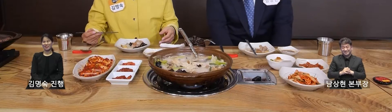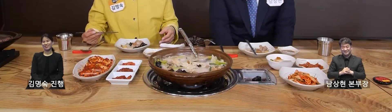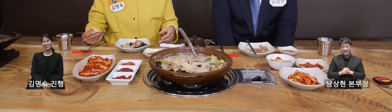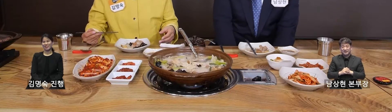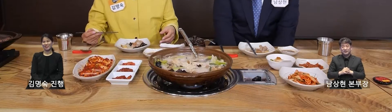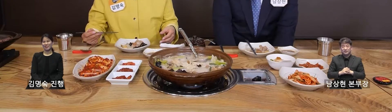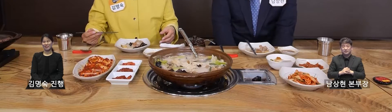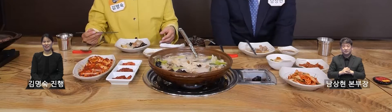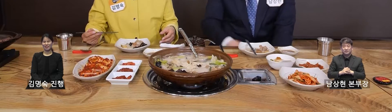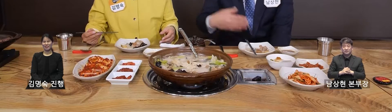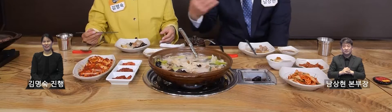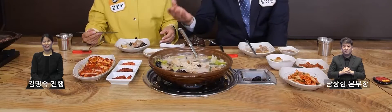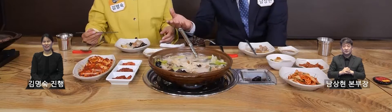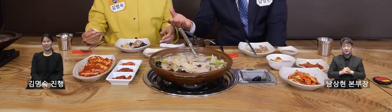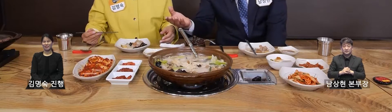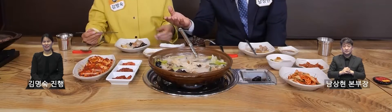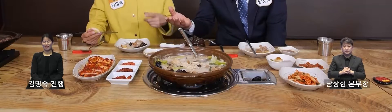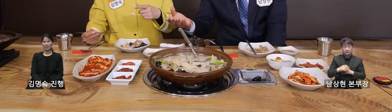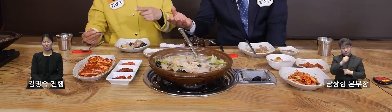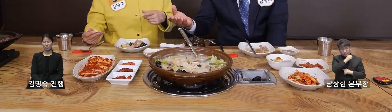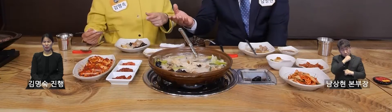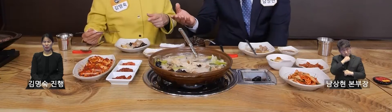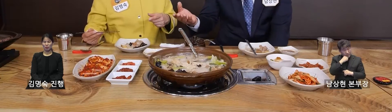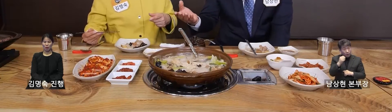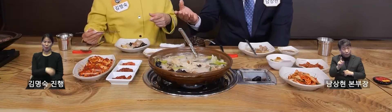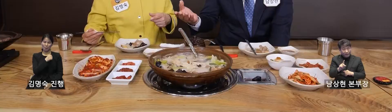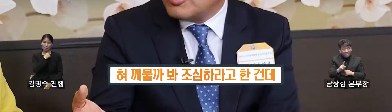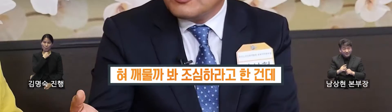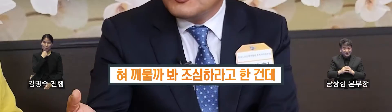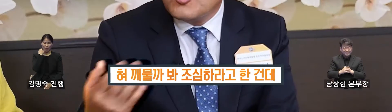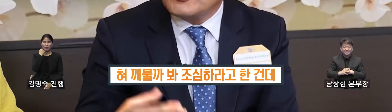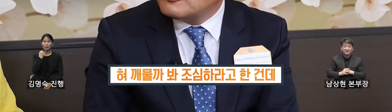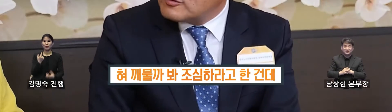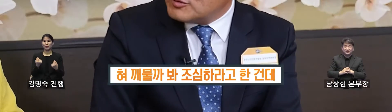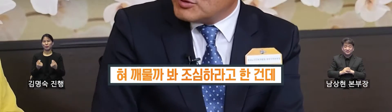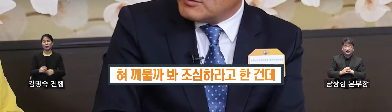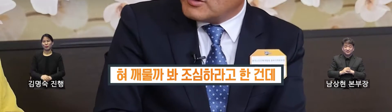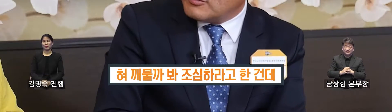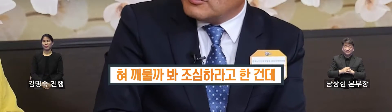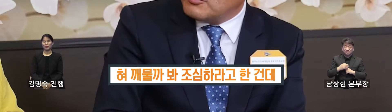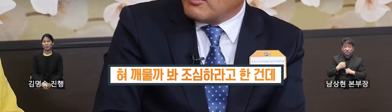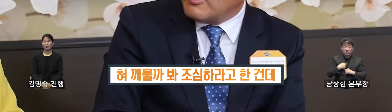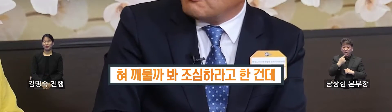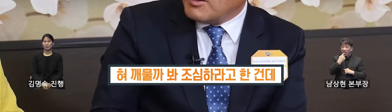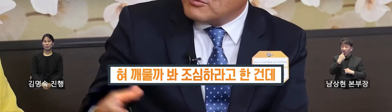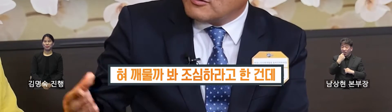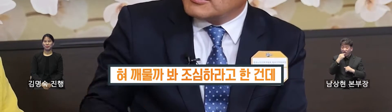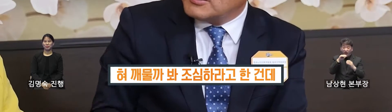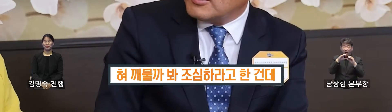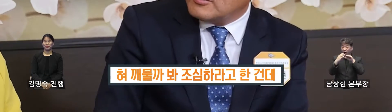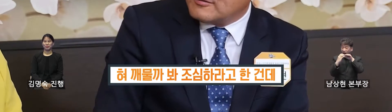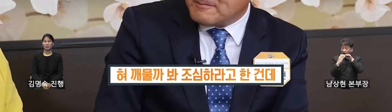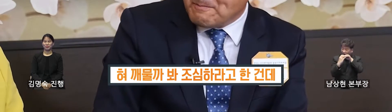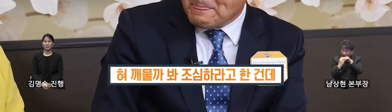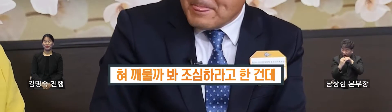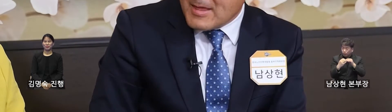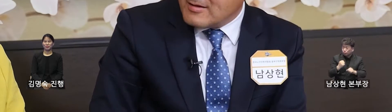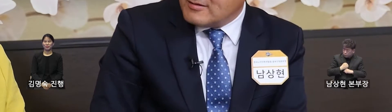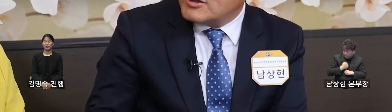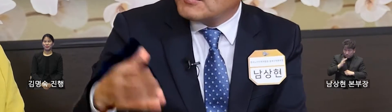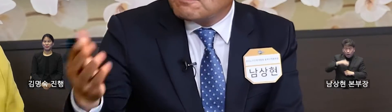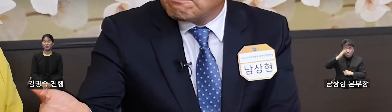예, 맵습니다. 와우. 맛은 어떠세요? 맛있는데요? 저는 혀끼물 걸 조심하라고 했는데 맵다고 하시네요.